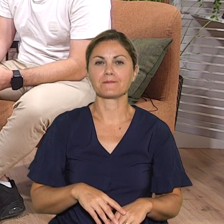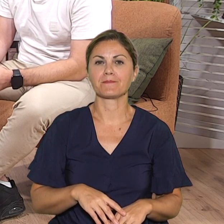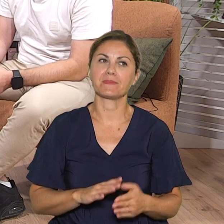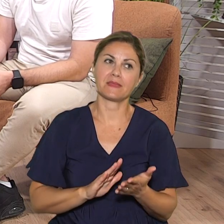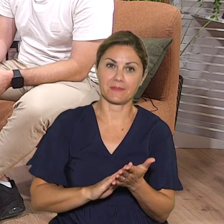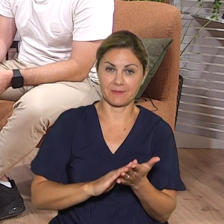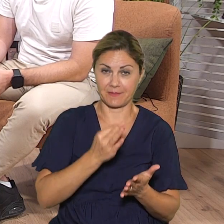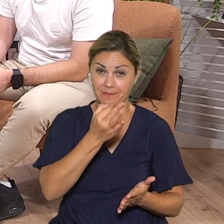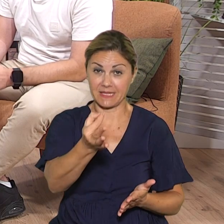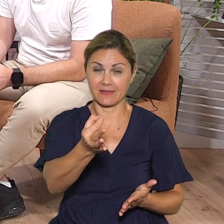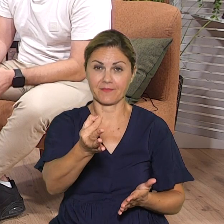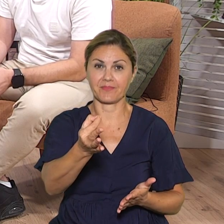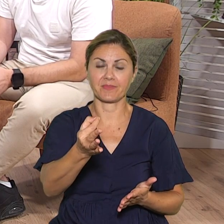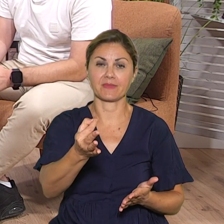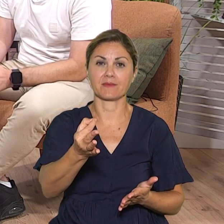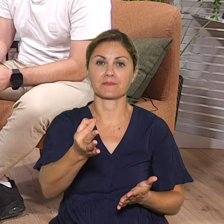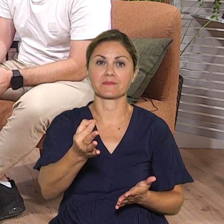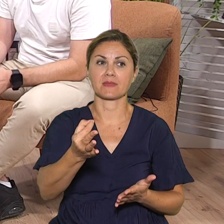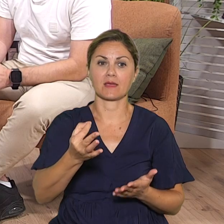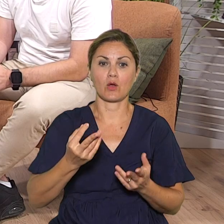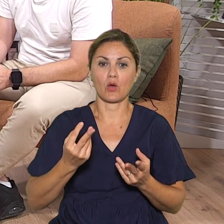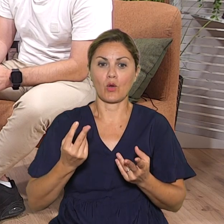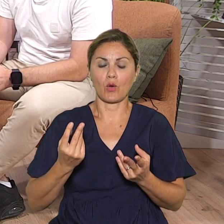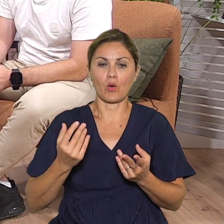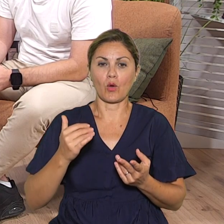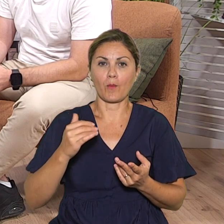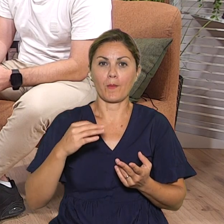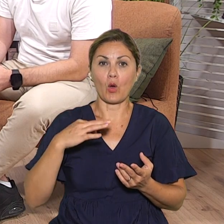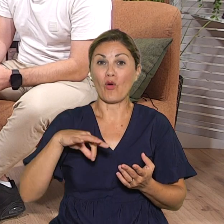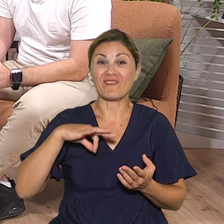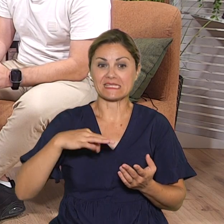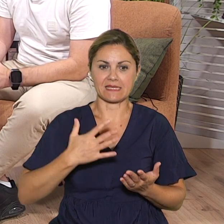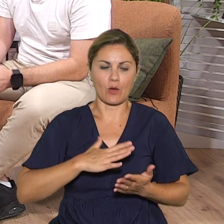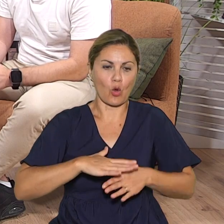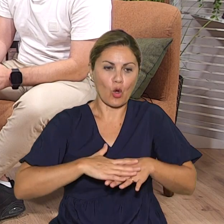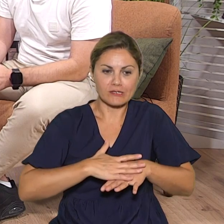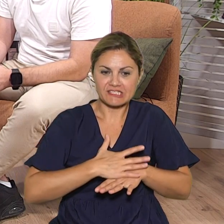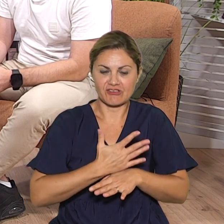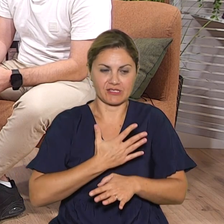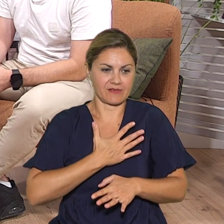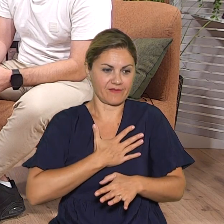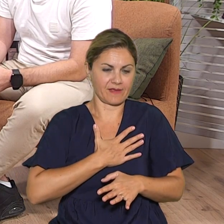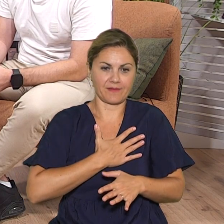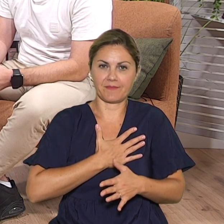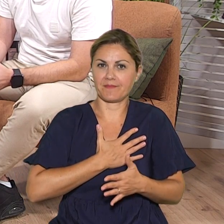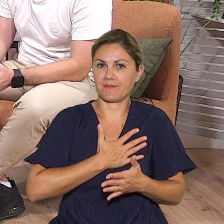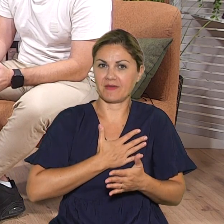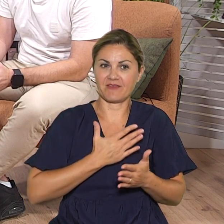vjerujem da je ovisno o tome kako se osjećate u tom trenutku i da varira to vrijeme,